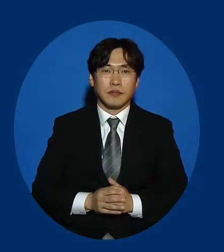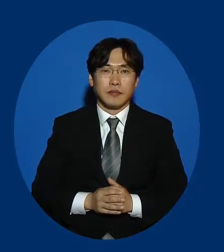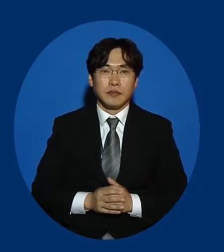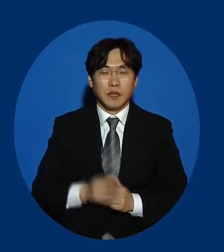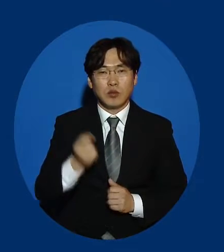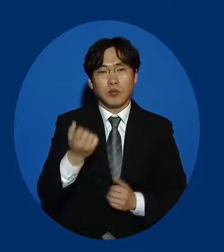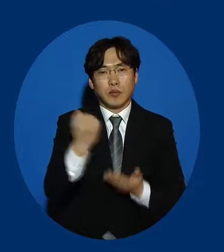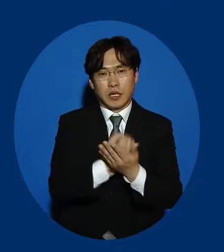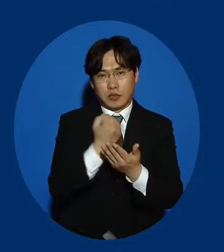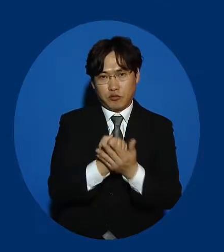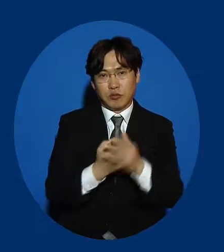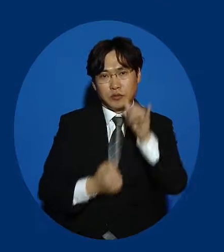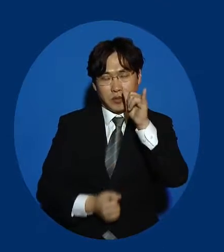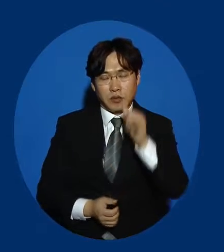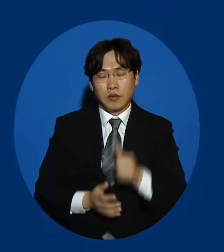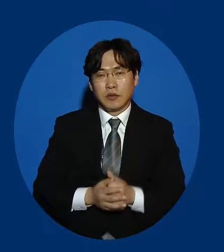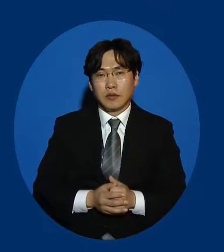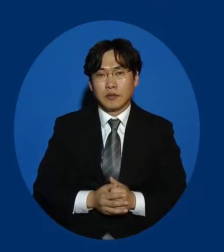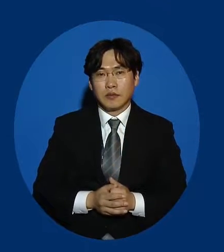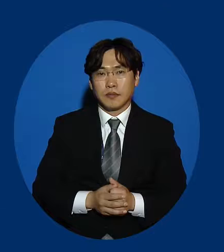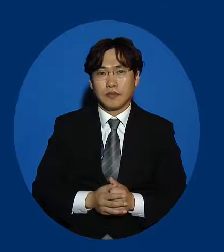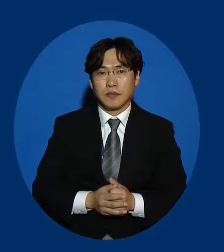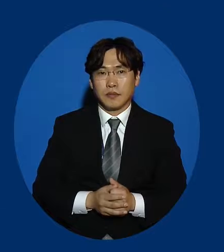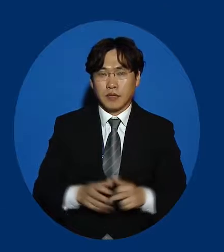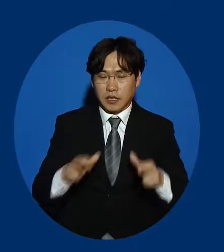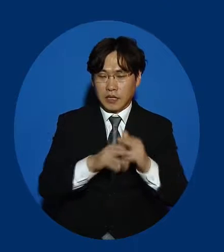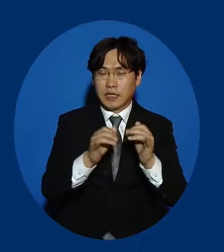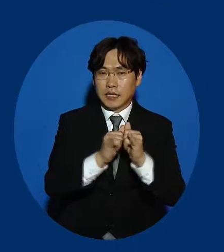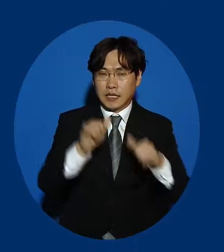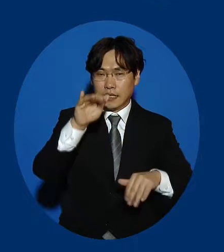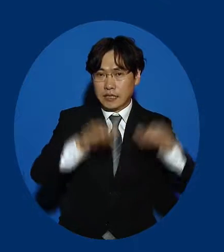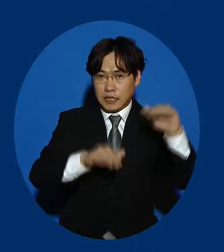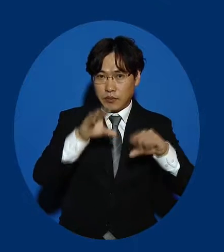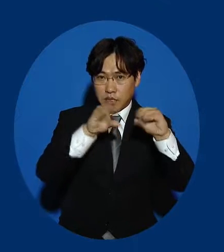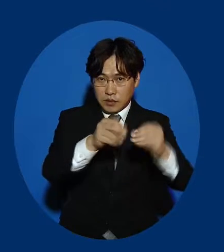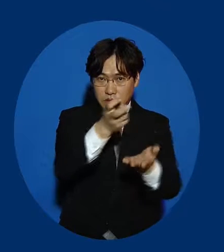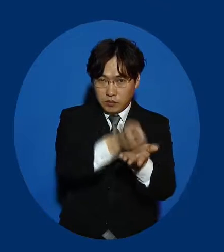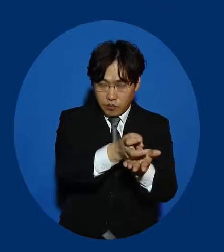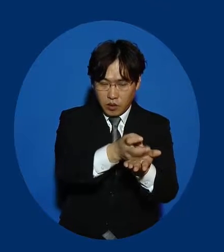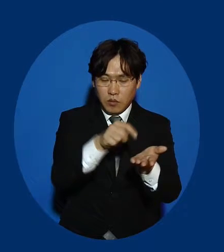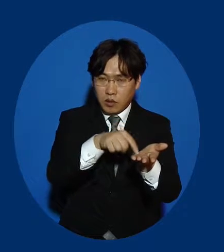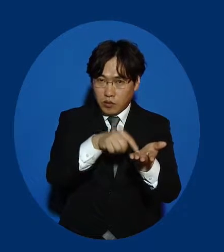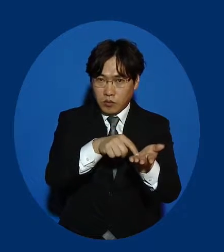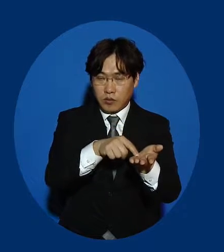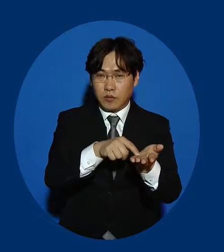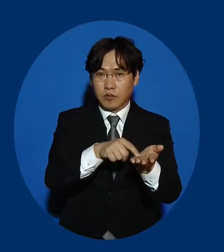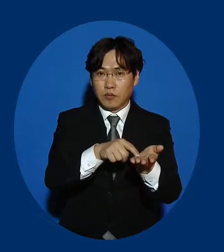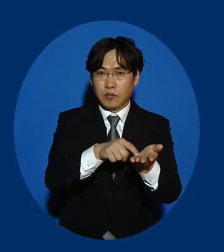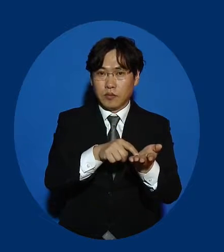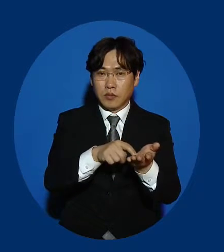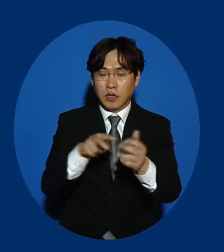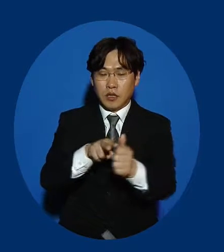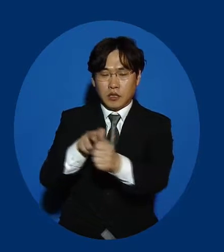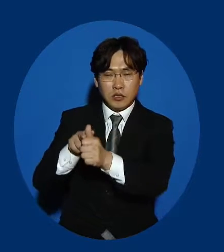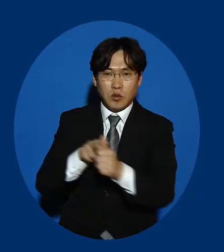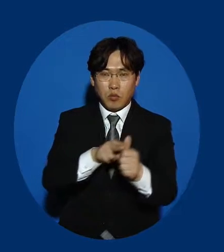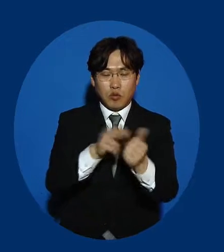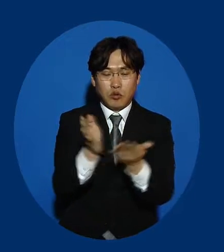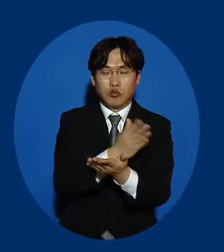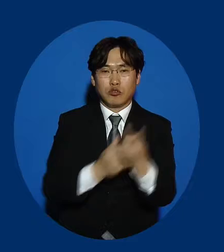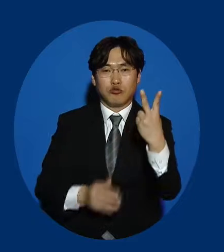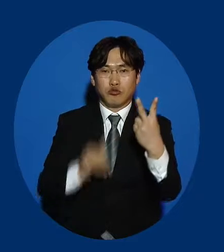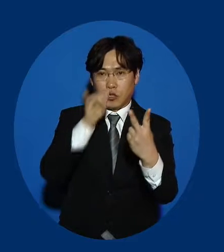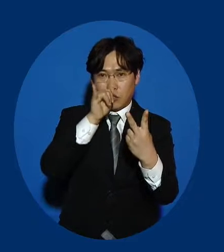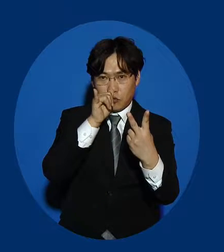좀 아쉬운 건 뭐냐면 그 우리 장애차별금지법에 의하면 정보는 두 가지로 구분되어